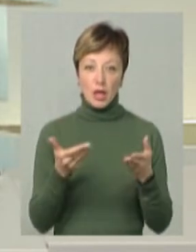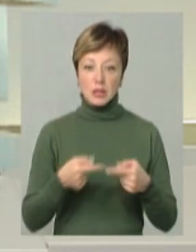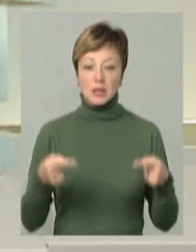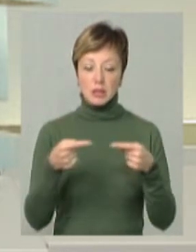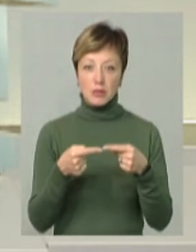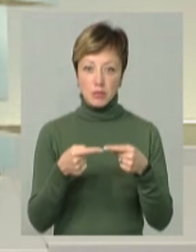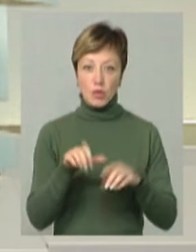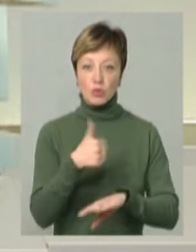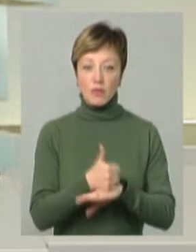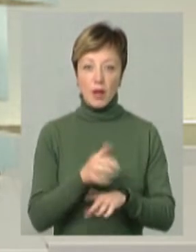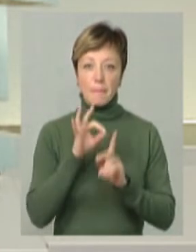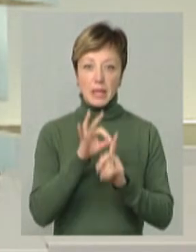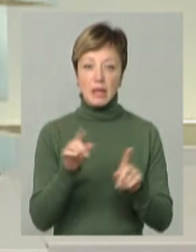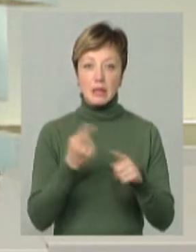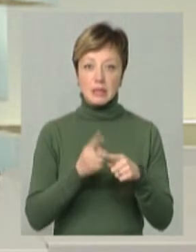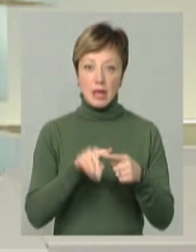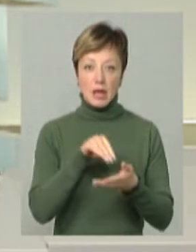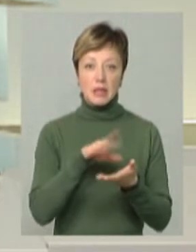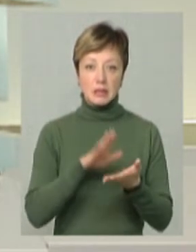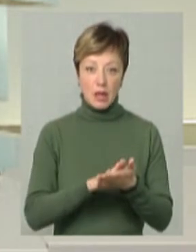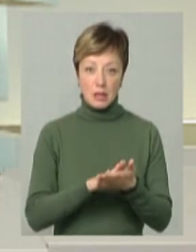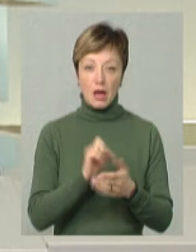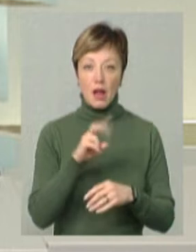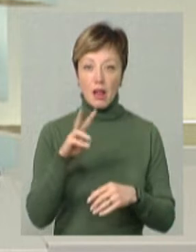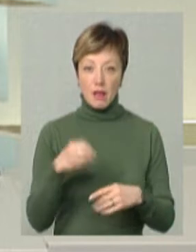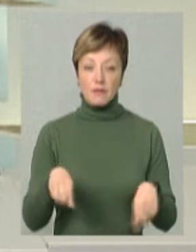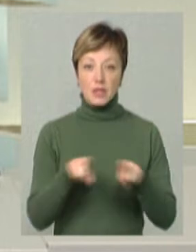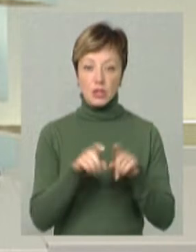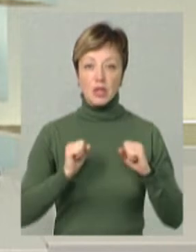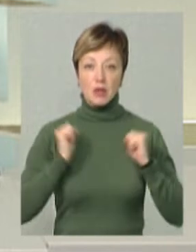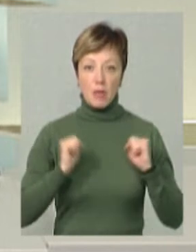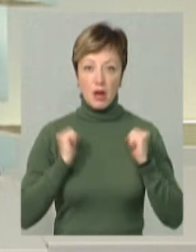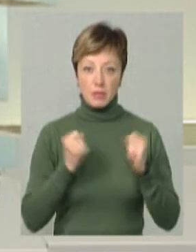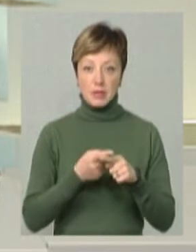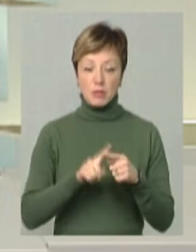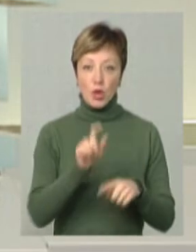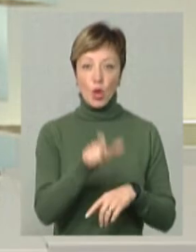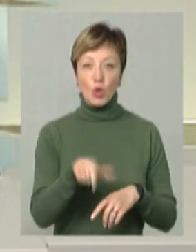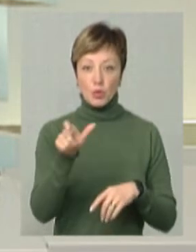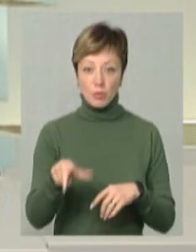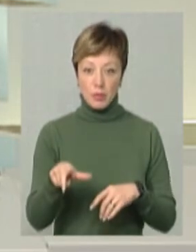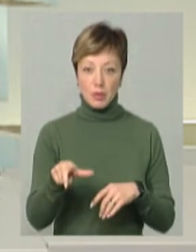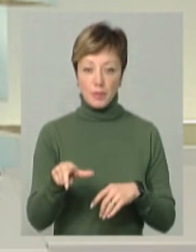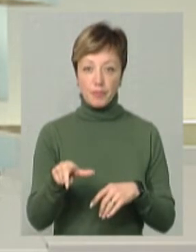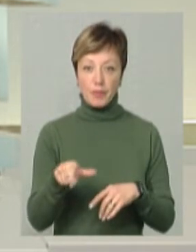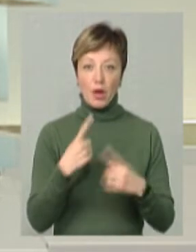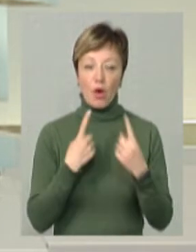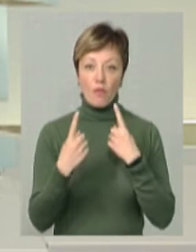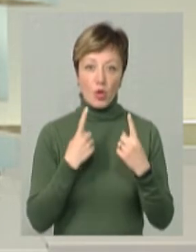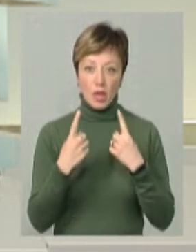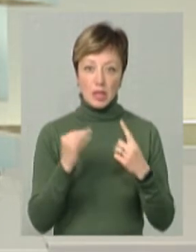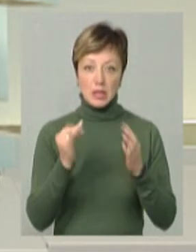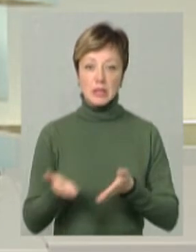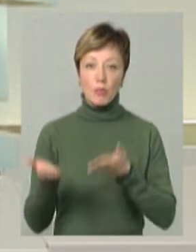саме, основна мета їхня – це реєстрація, але ми все ж таки намагаємося з цими людьми говорити